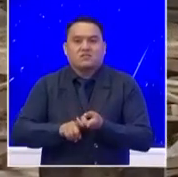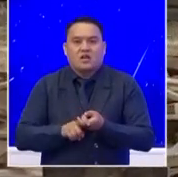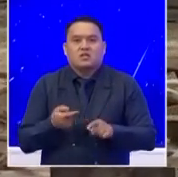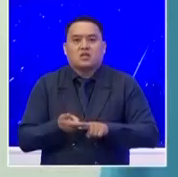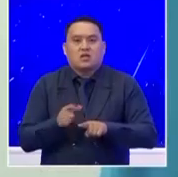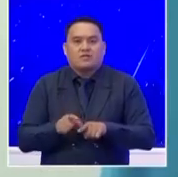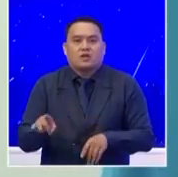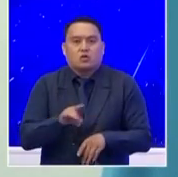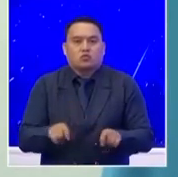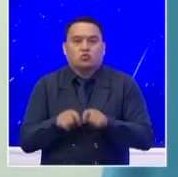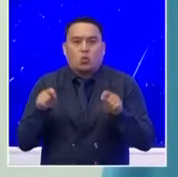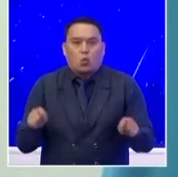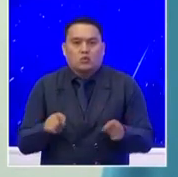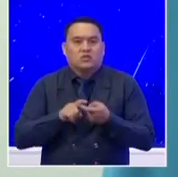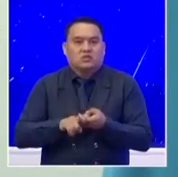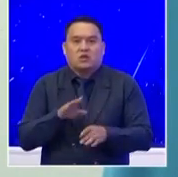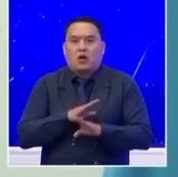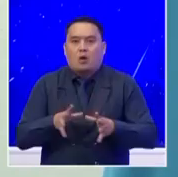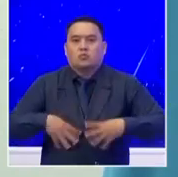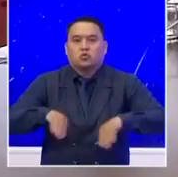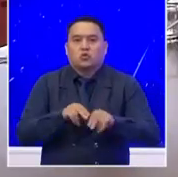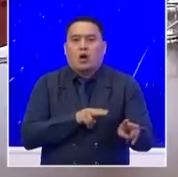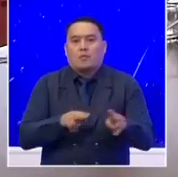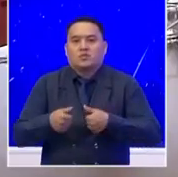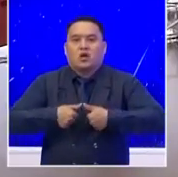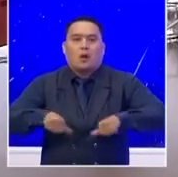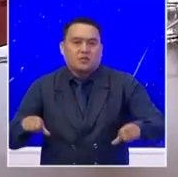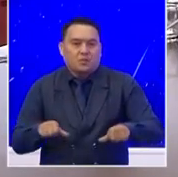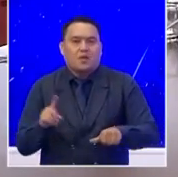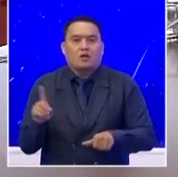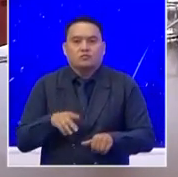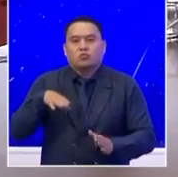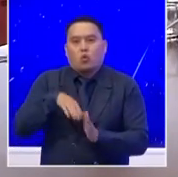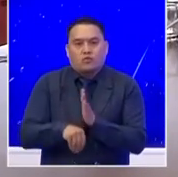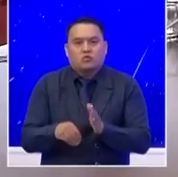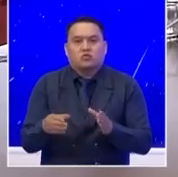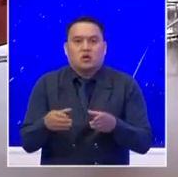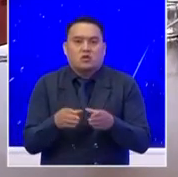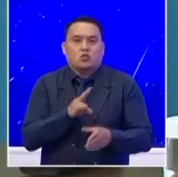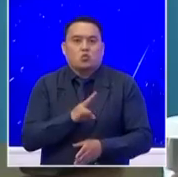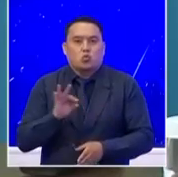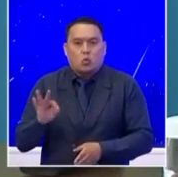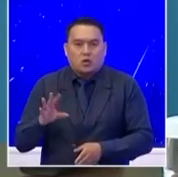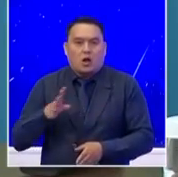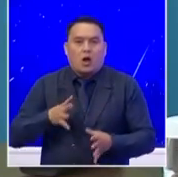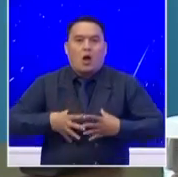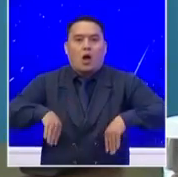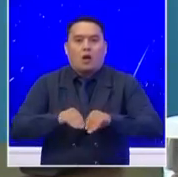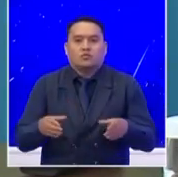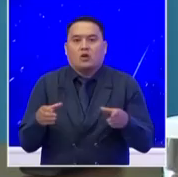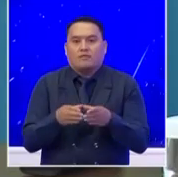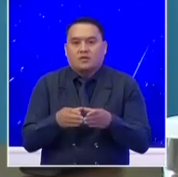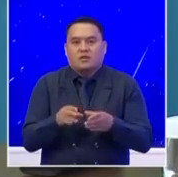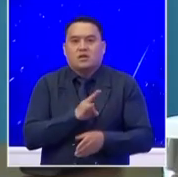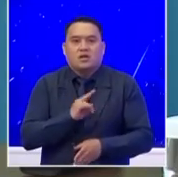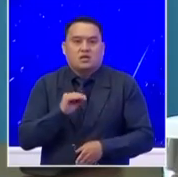с этим в регионе создана независимая общественная наблюдательная комиссия. В составе в нее входят члены партии Нур Отан, членов